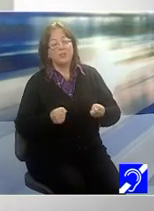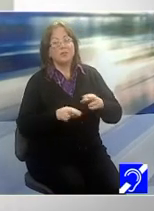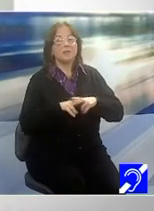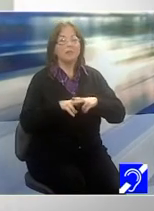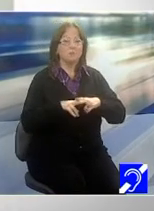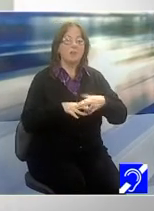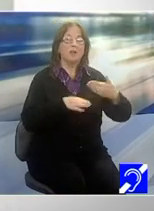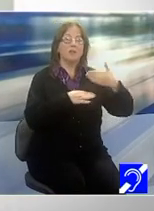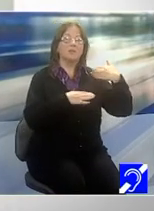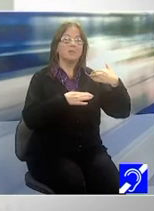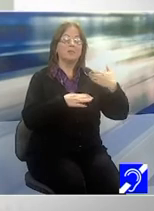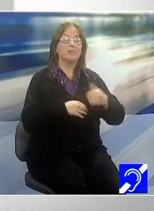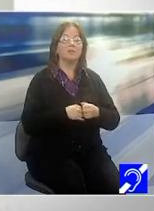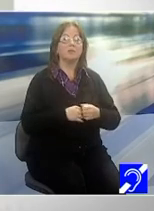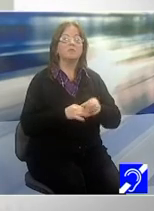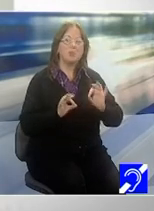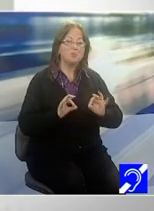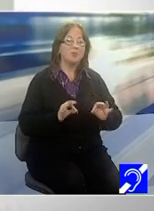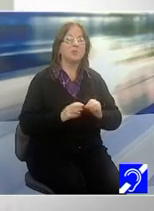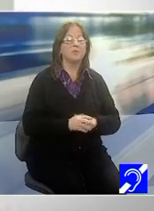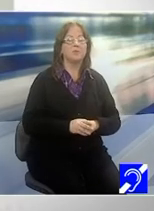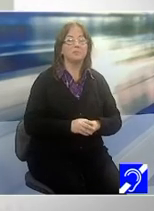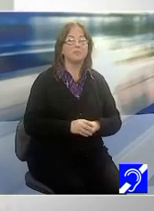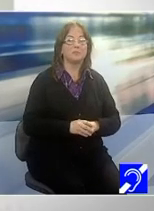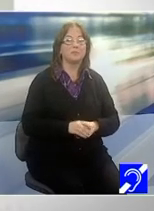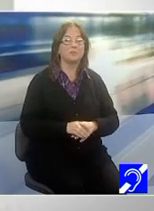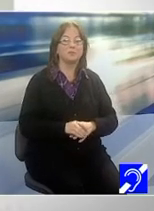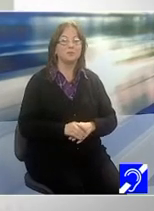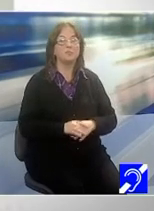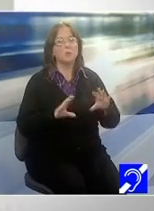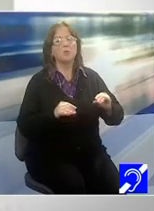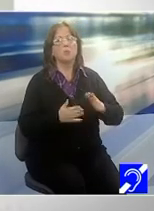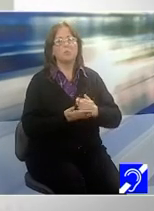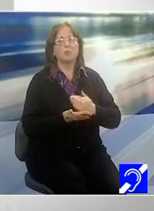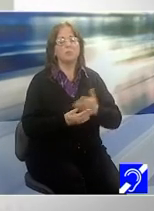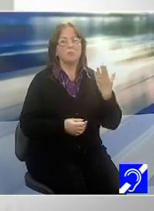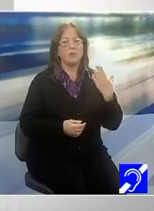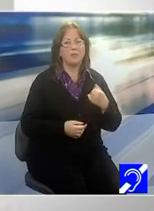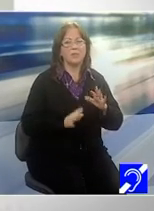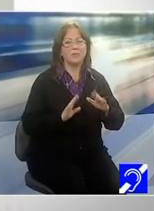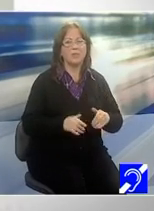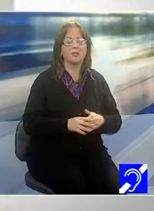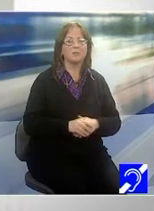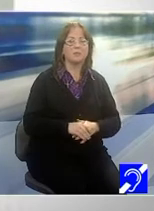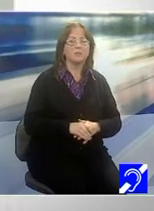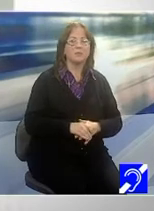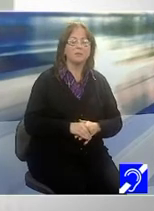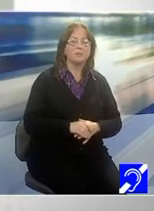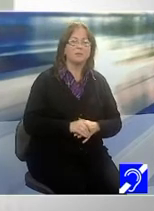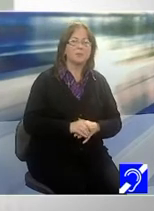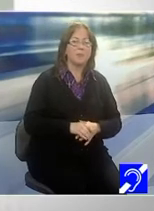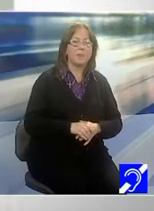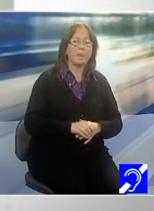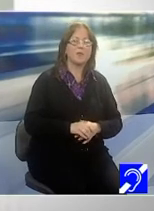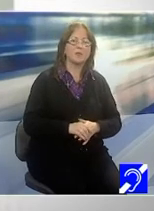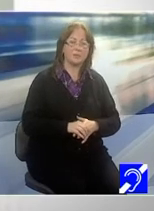încurajator. Dincolo de toate aceste sincope, bulbuiel, să spunem... Bulbuiel, exact. Vezi, Ministerul Sănătății la Justiție, la Justiție a întrecut